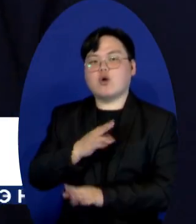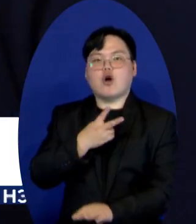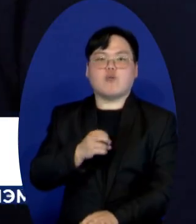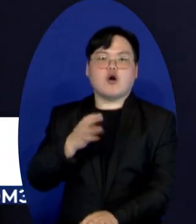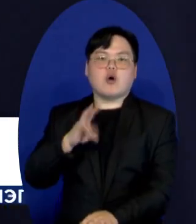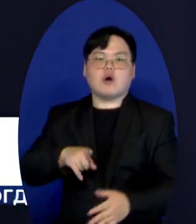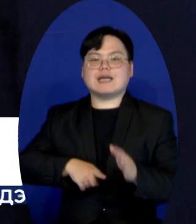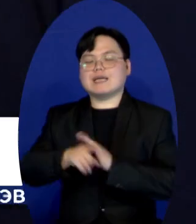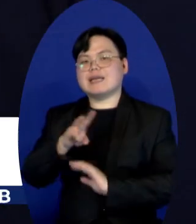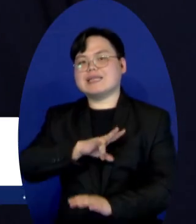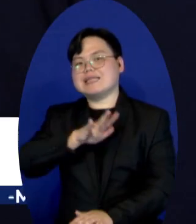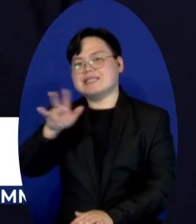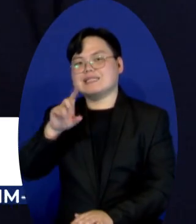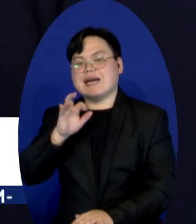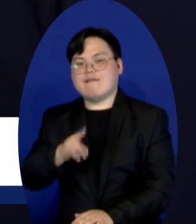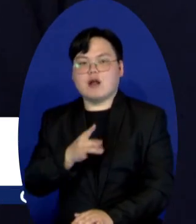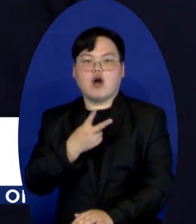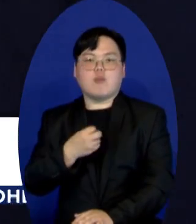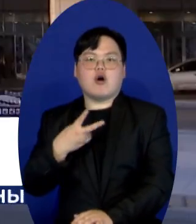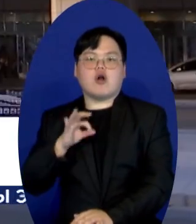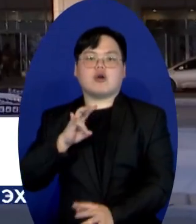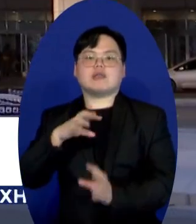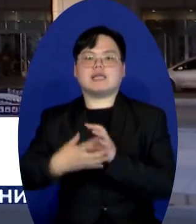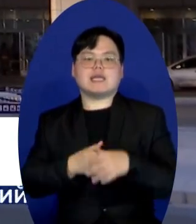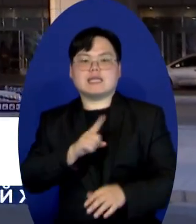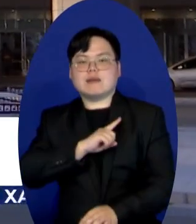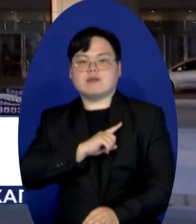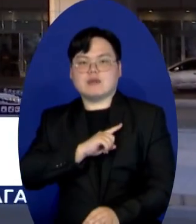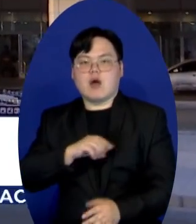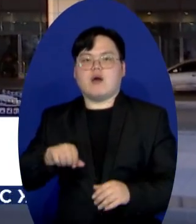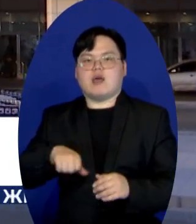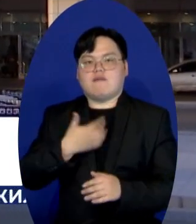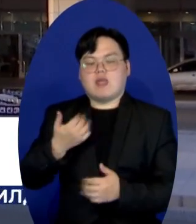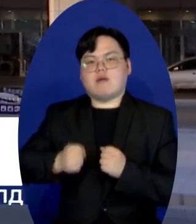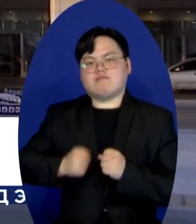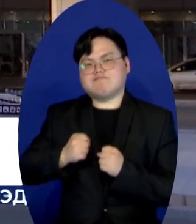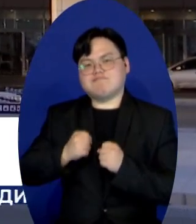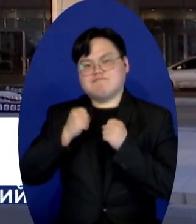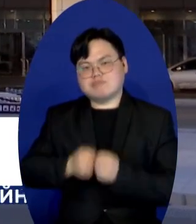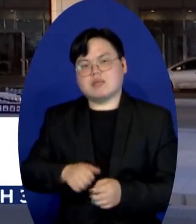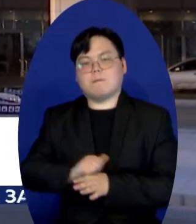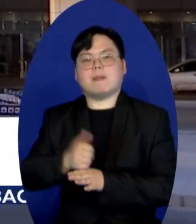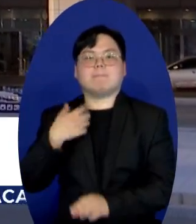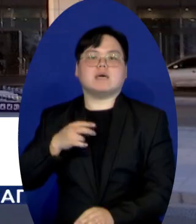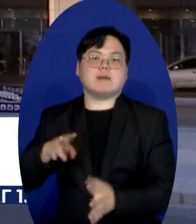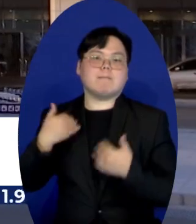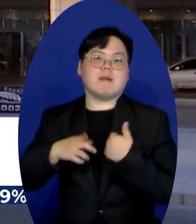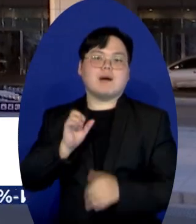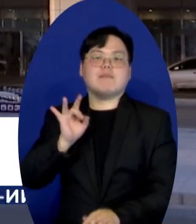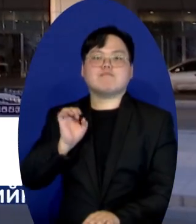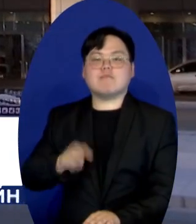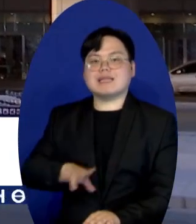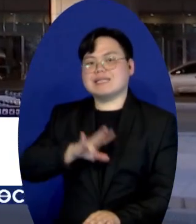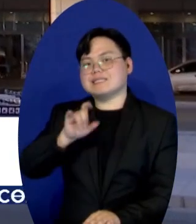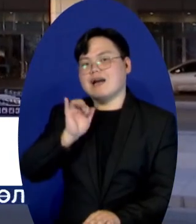оноос эхлэн нисэх цагурын 2022 оны дэлхийн аварга шалгуулах тэмцээнд эрчимтэй бэлтгэжээ. Төвний багш Баяр Утэ хувьд нисэх цагурын